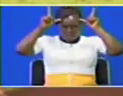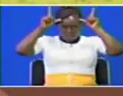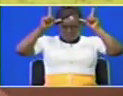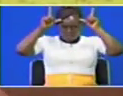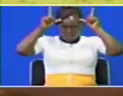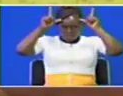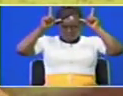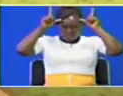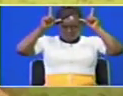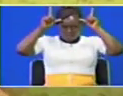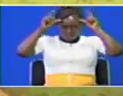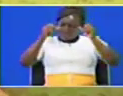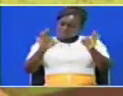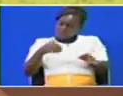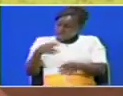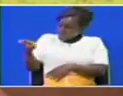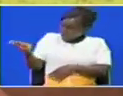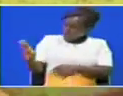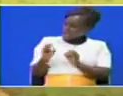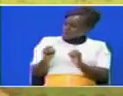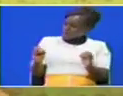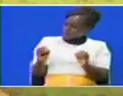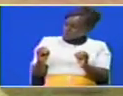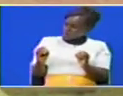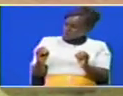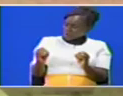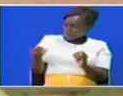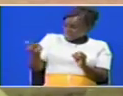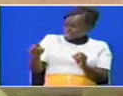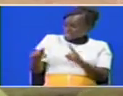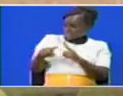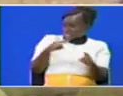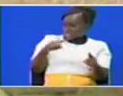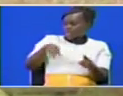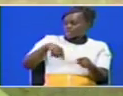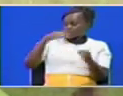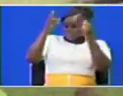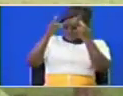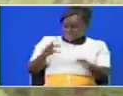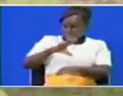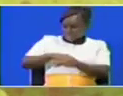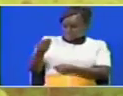fikia nini kama zile hakuna bunduki, si hao wanaua sisi yote. Ndio sasa tuamua tununue.